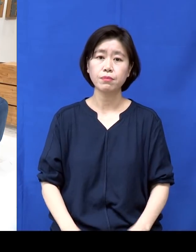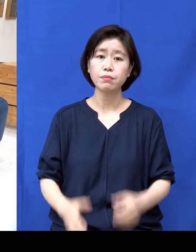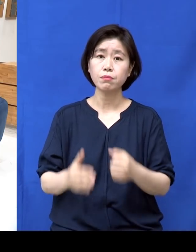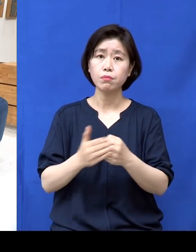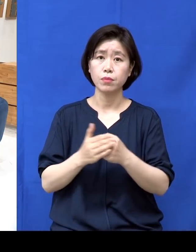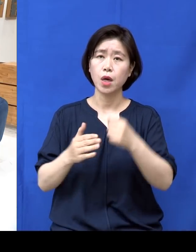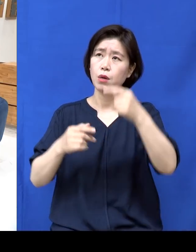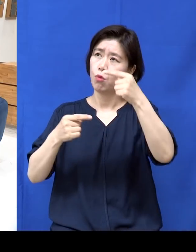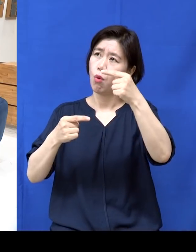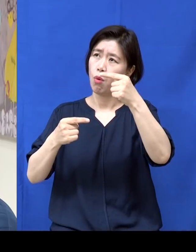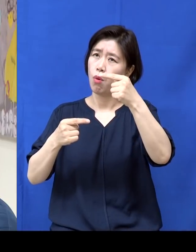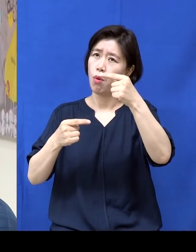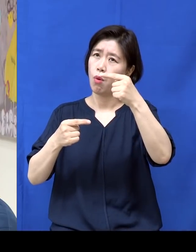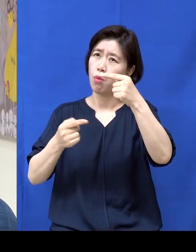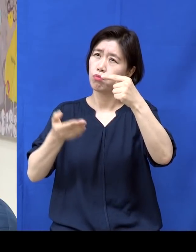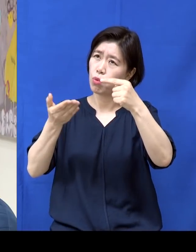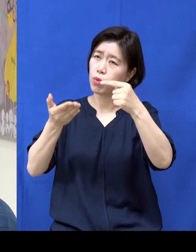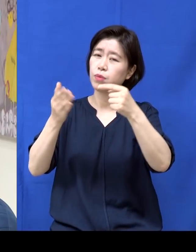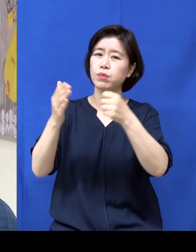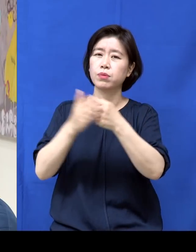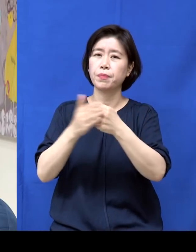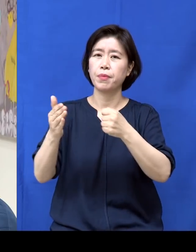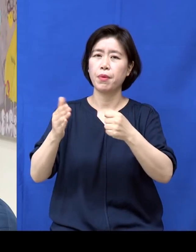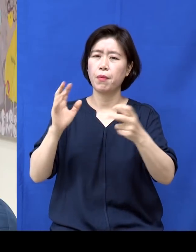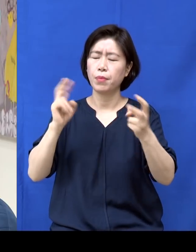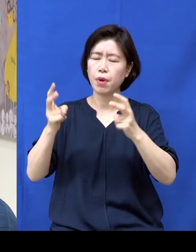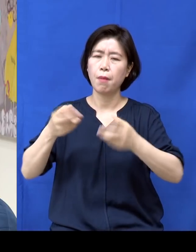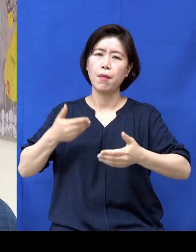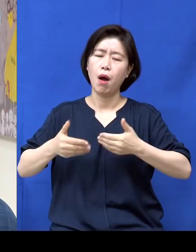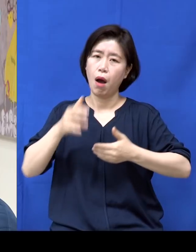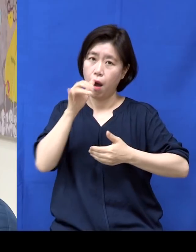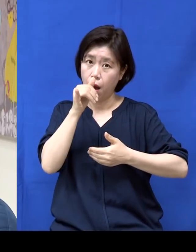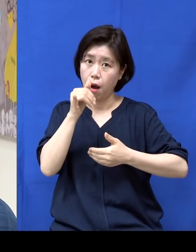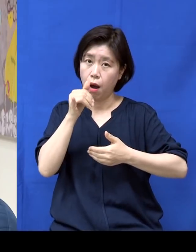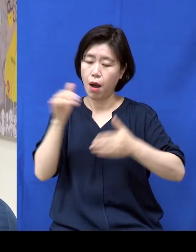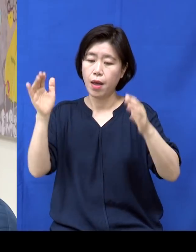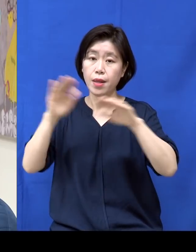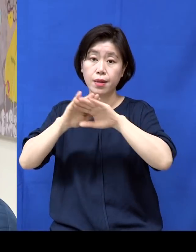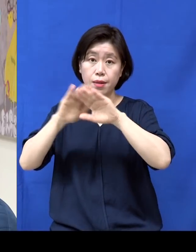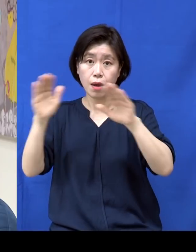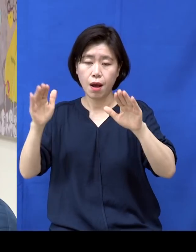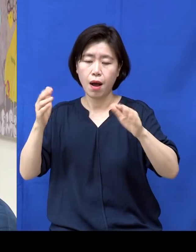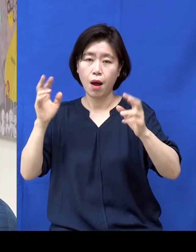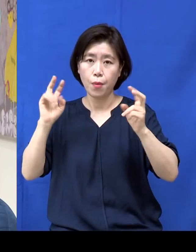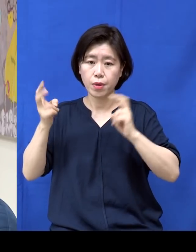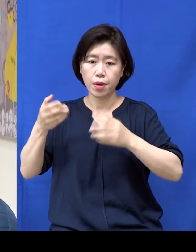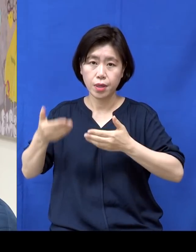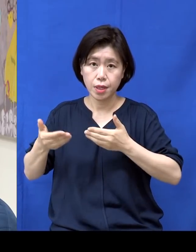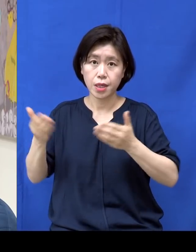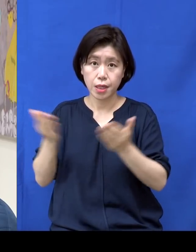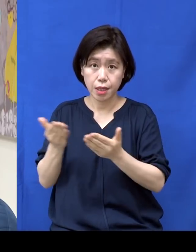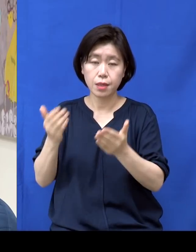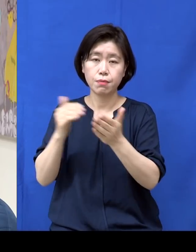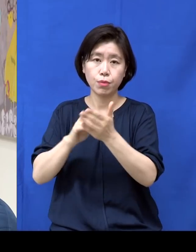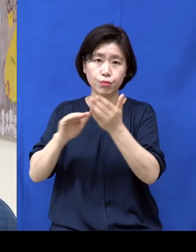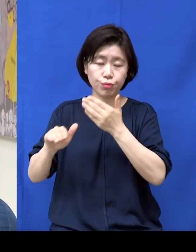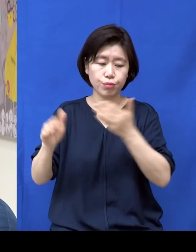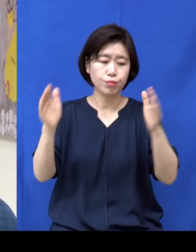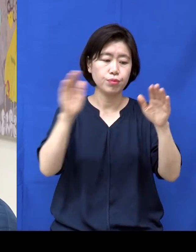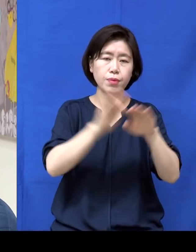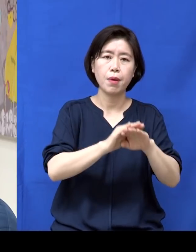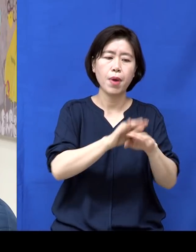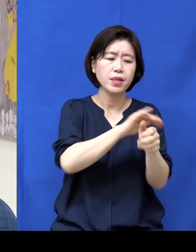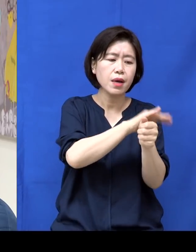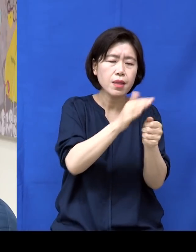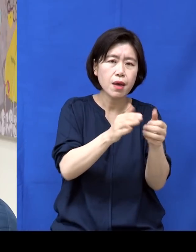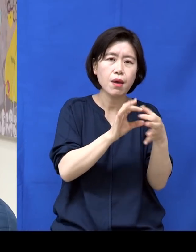아주 바빴어요. 네. 그래서 낮에는 출근하고 저녁에 퇴근하면 교회로 와서 그 장례 절차와 모든 네. 일들을 다 진행하는